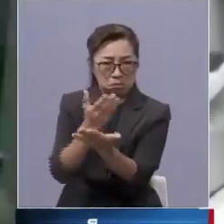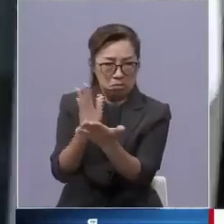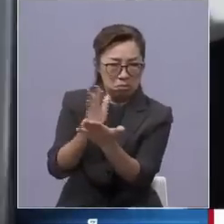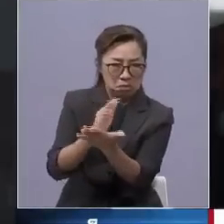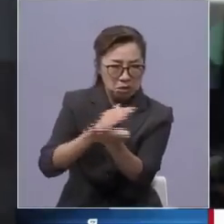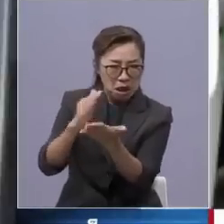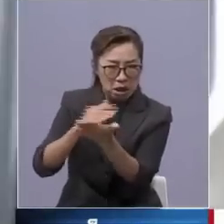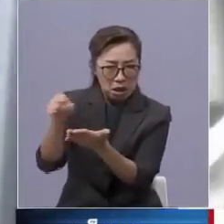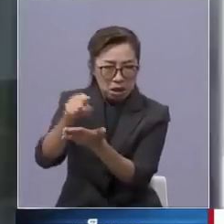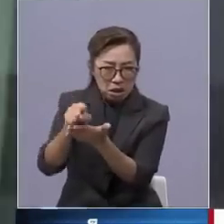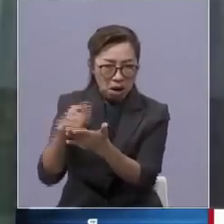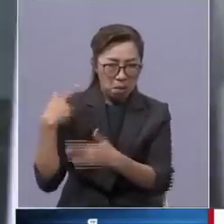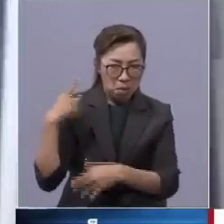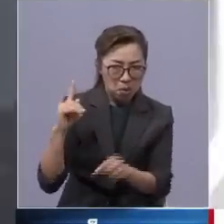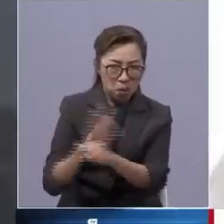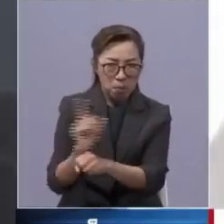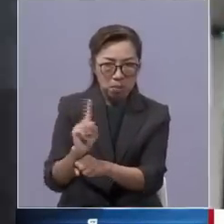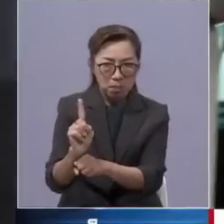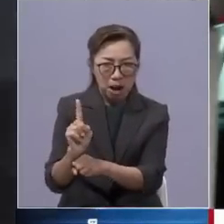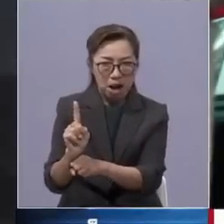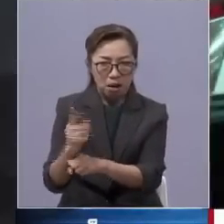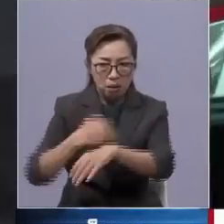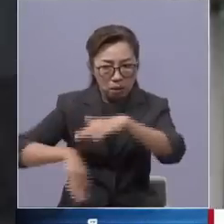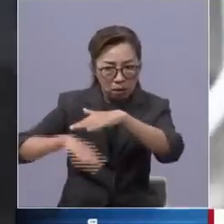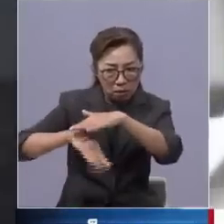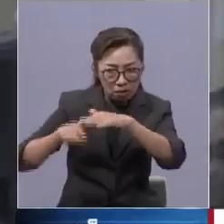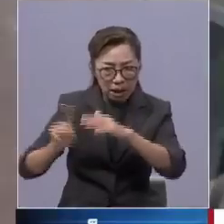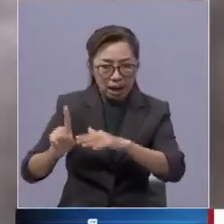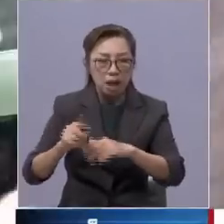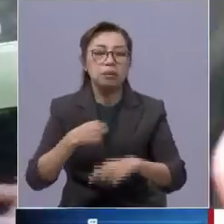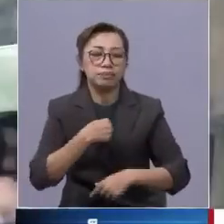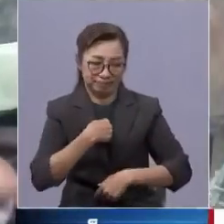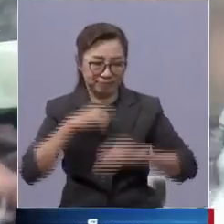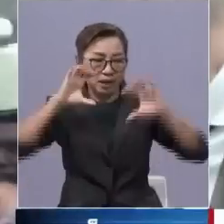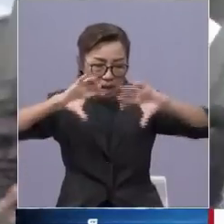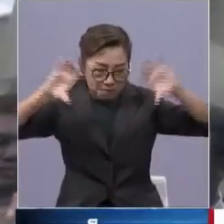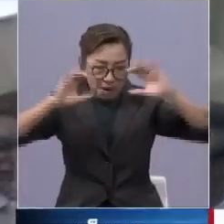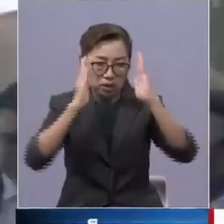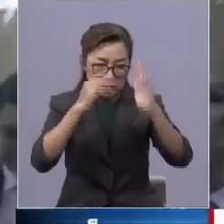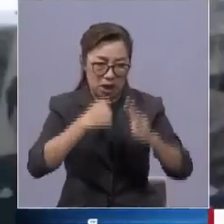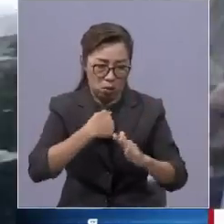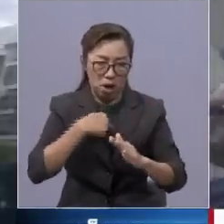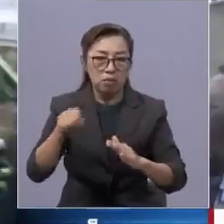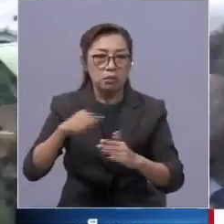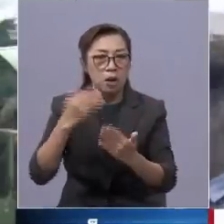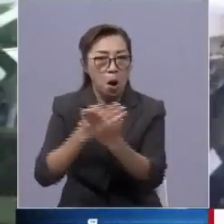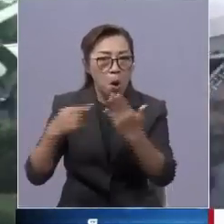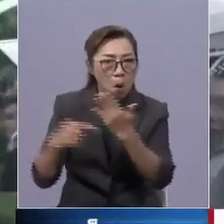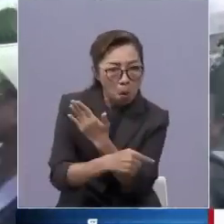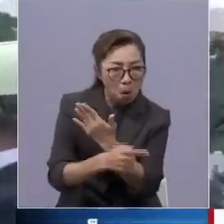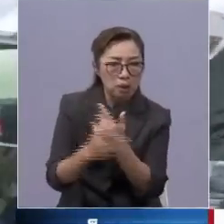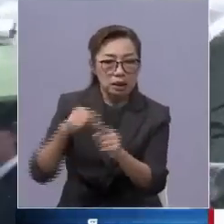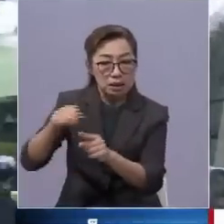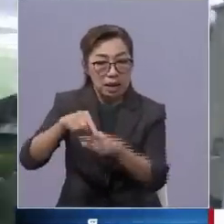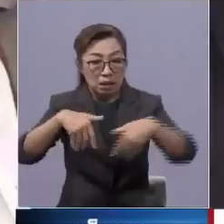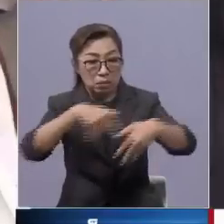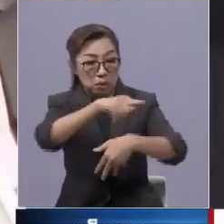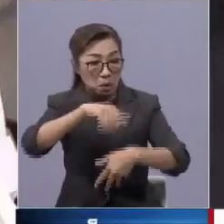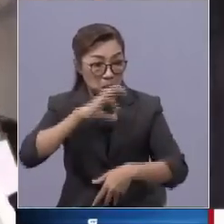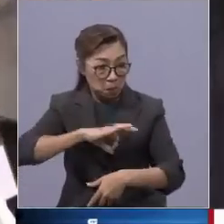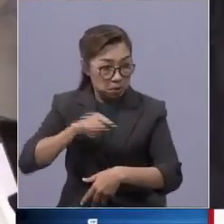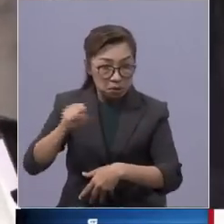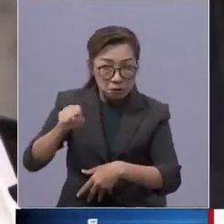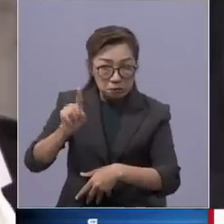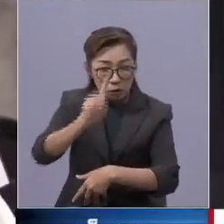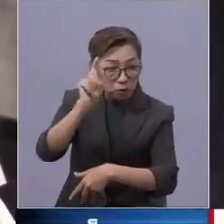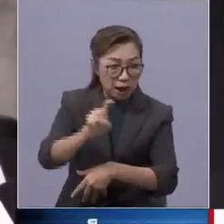าคุณสุทินบอกนะครับว่าถือเป็นความตั้งใจของรัฐบาลอยู่แล้วว่าเรื่องของการทุจริตความเคลือบแคลงสงสัยของสังคมหากมี